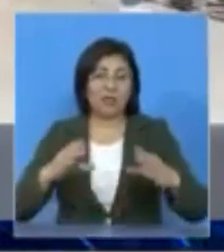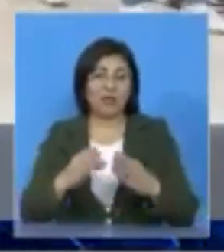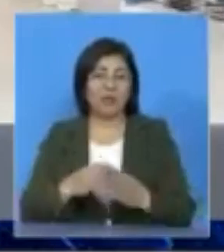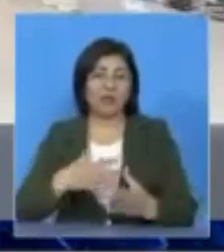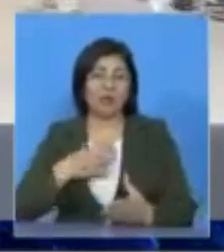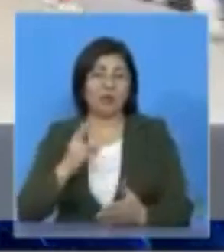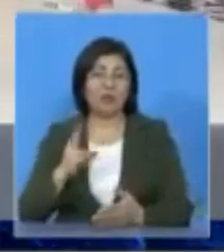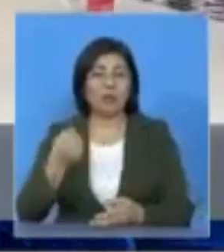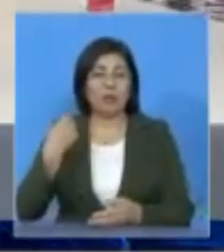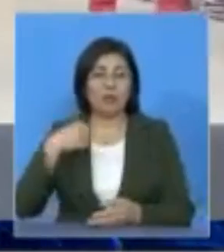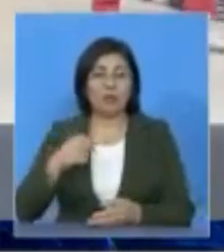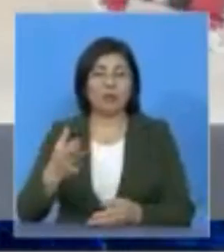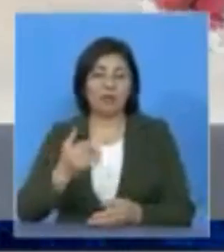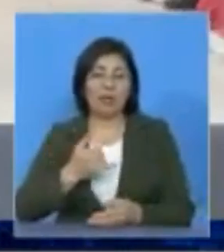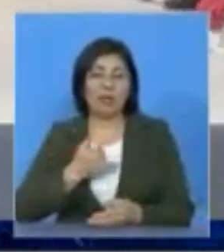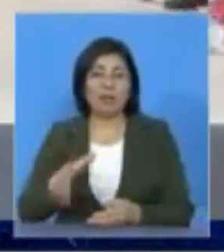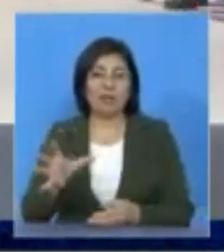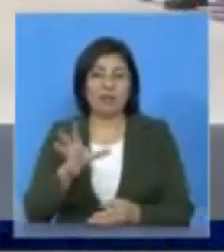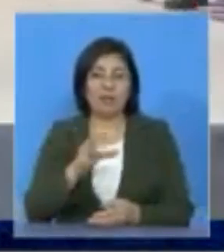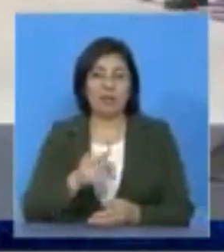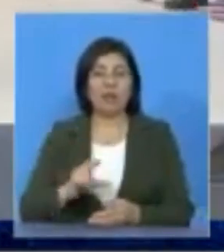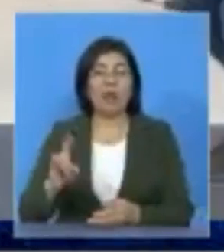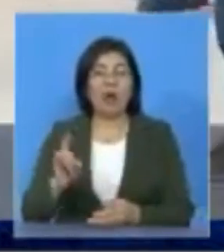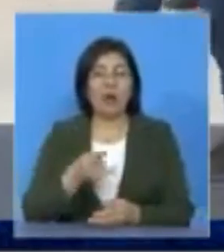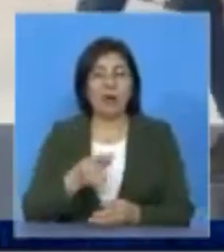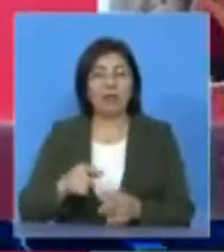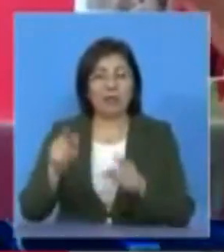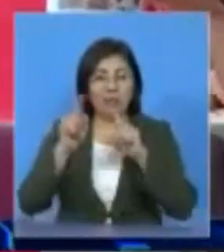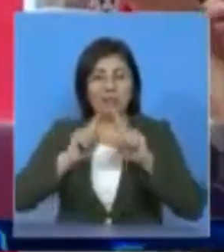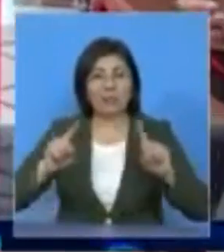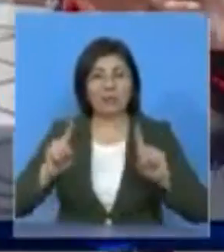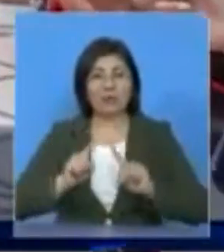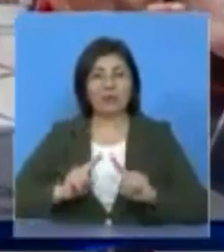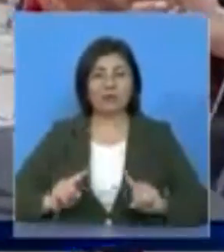кто победит, для меня все они маленькие звезды.